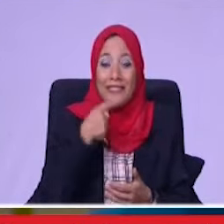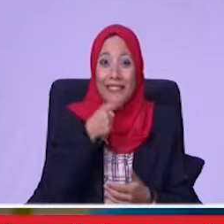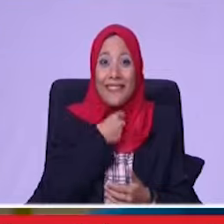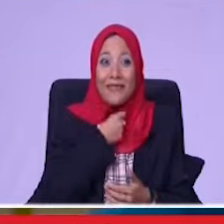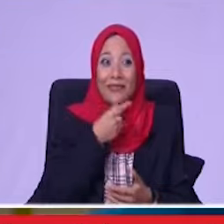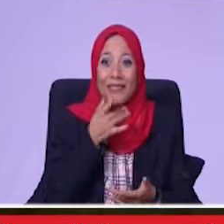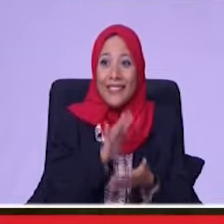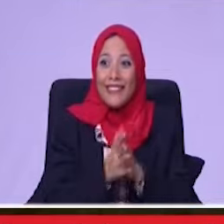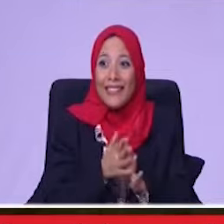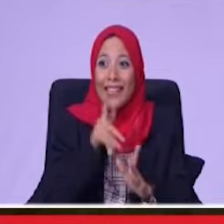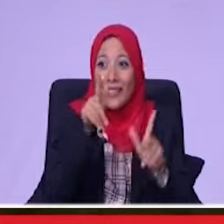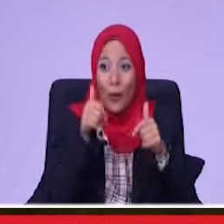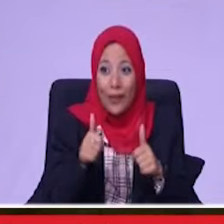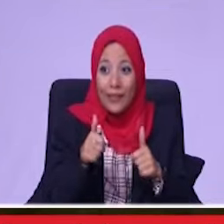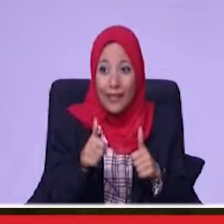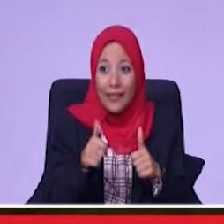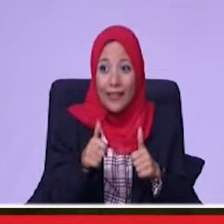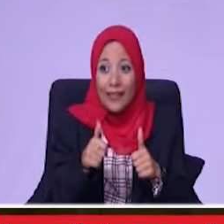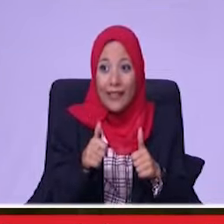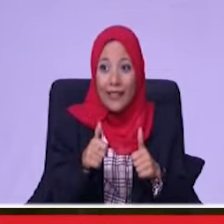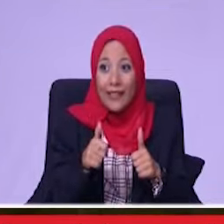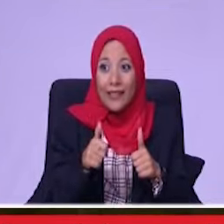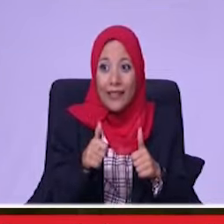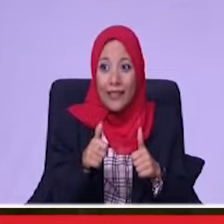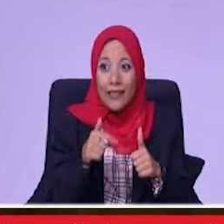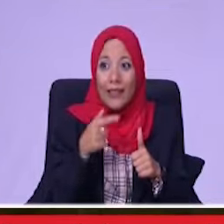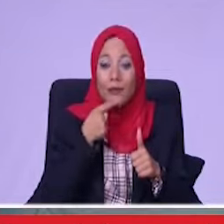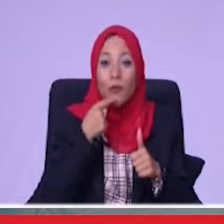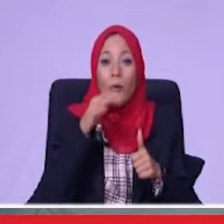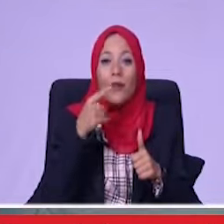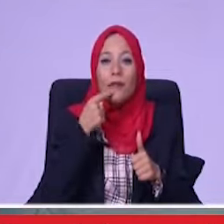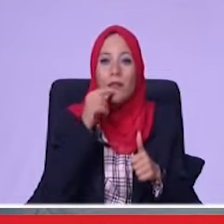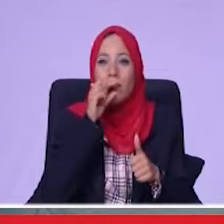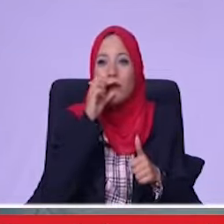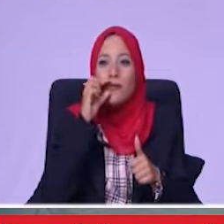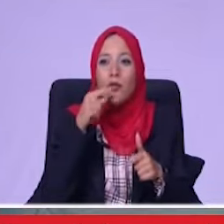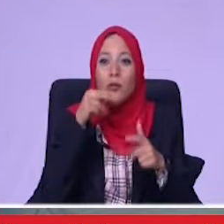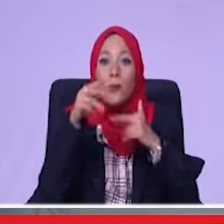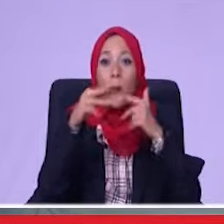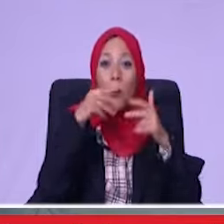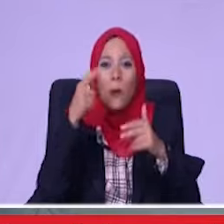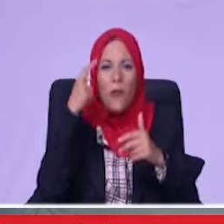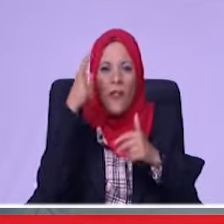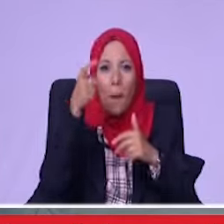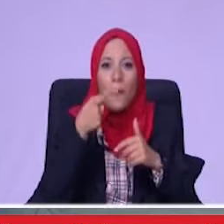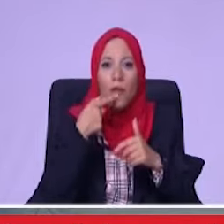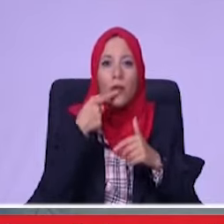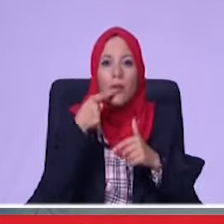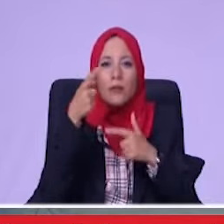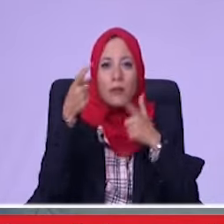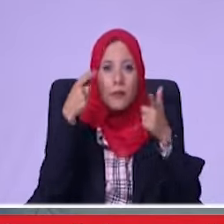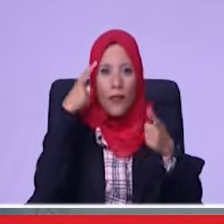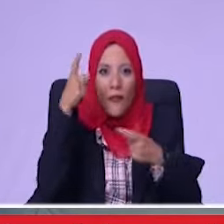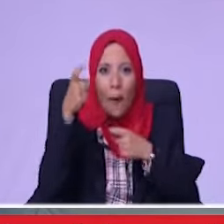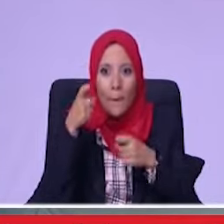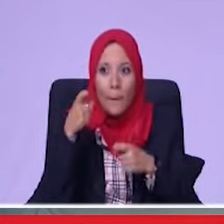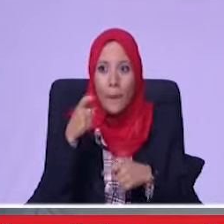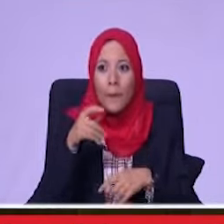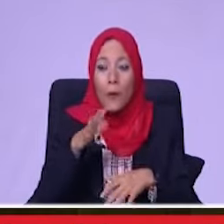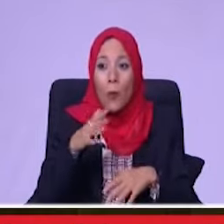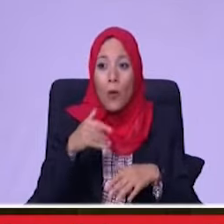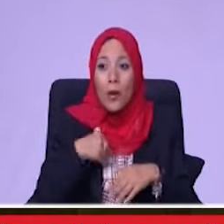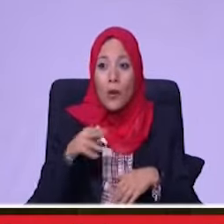يعني انت كويس؟ يعني حضرتك لو مع حركه الشفايف ممكن تعرفه بيقول لك ايه؟ يعني بيقول لك الحمد لله. يعني طب ممكن